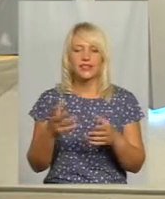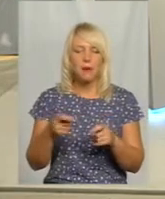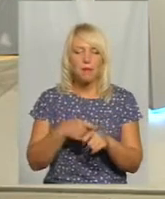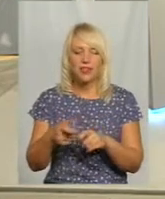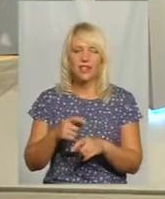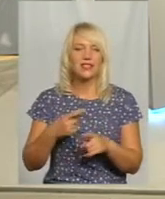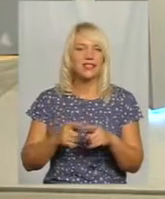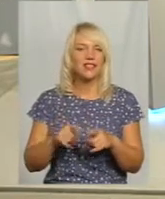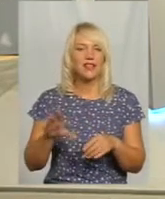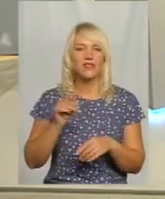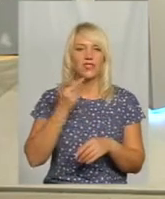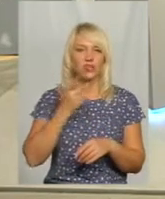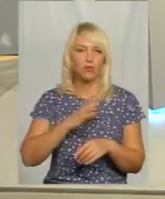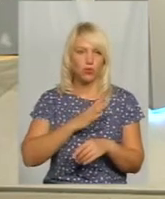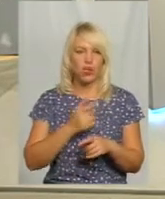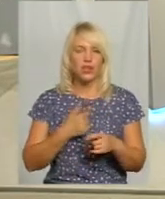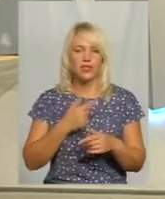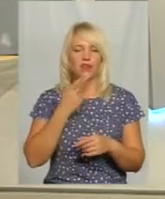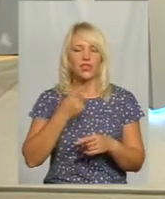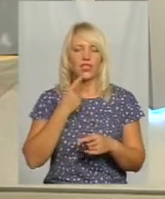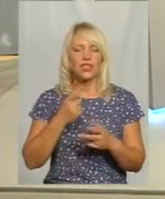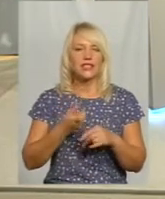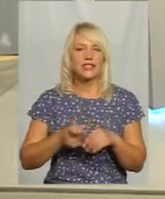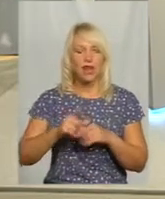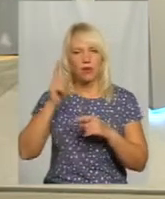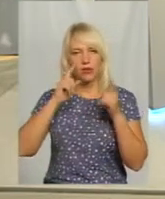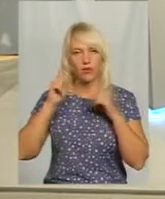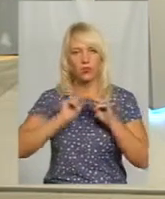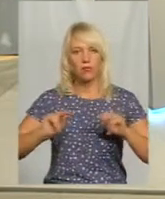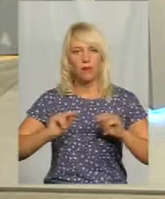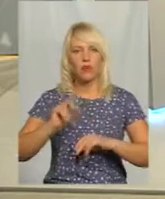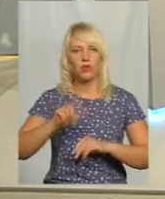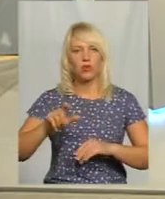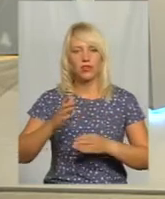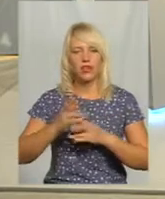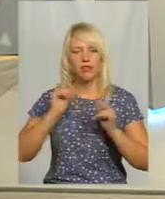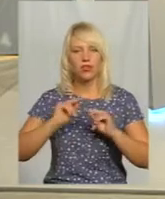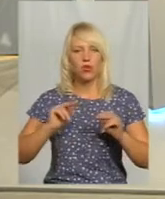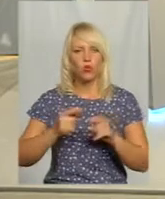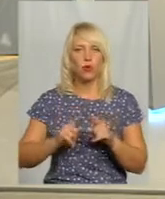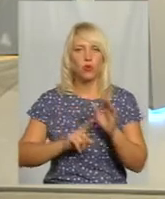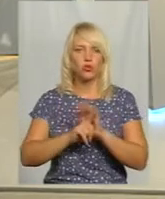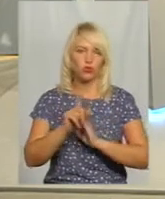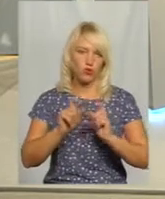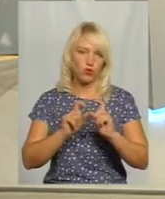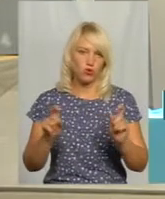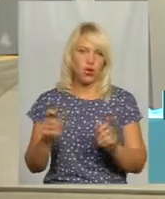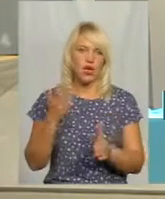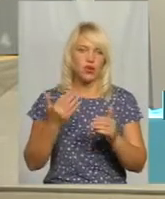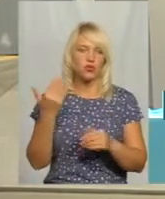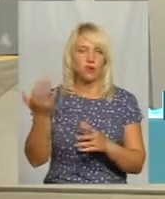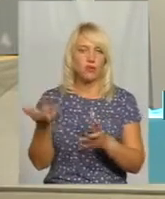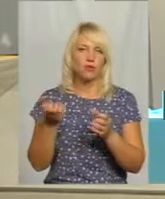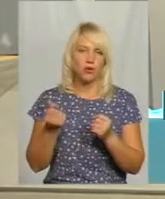було завжди. Тому що я завжди казала, що самими творчими педагогами є педагоги початкової школи. Якщо вони